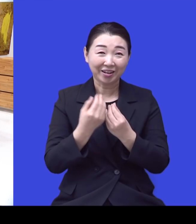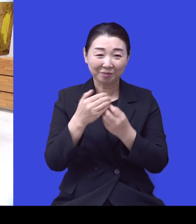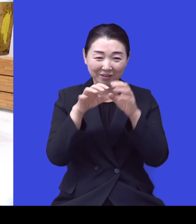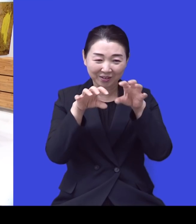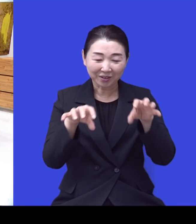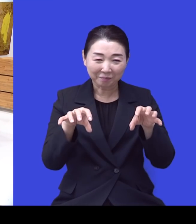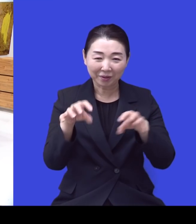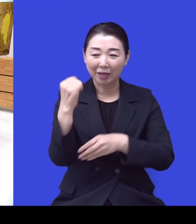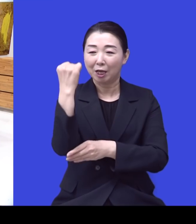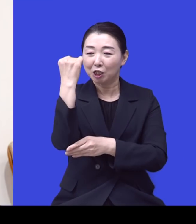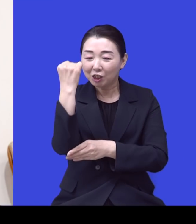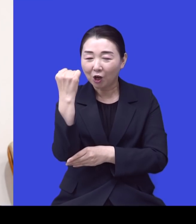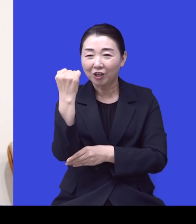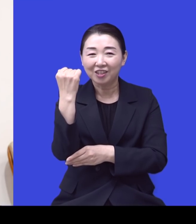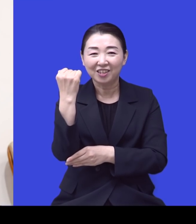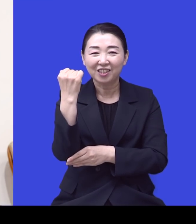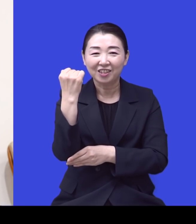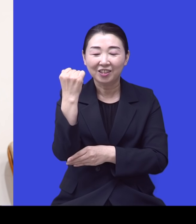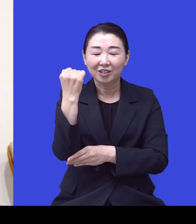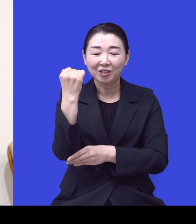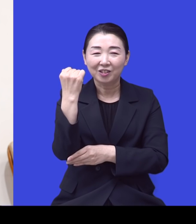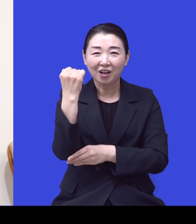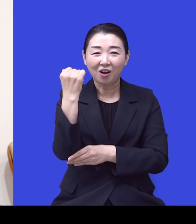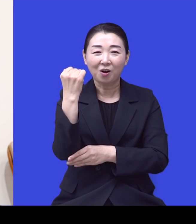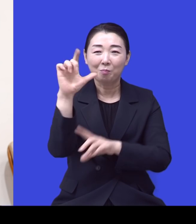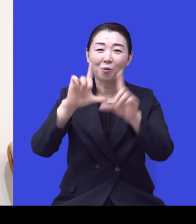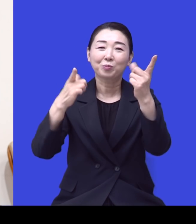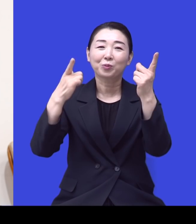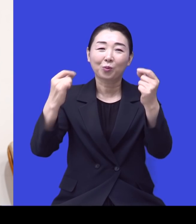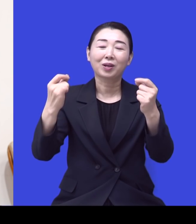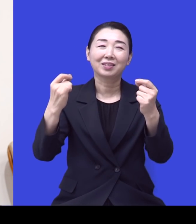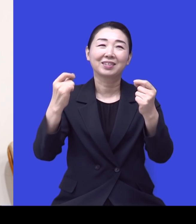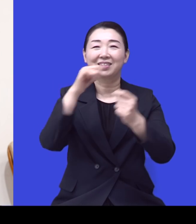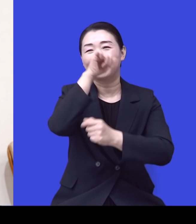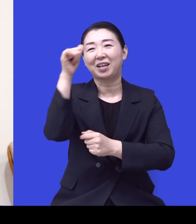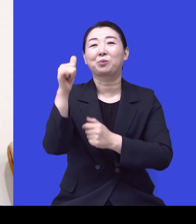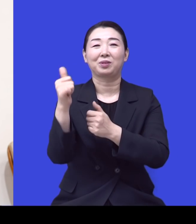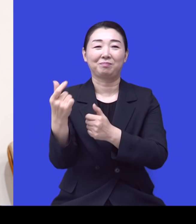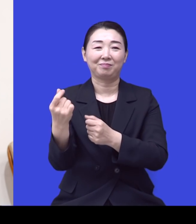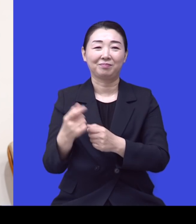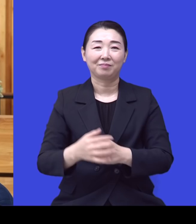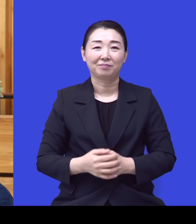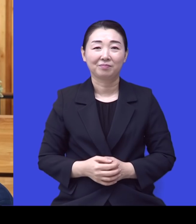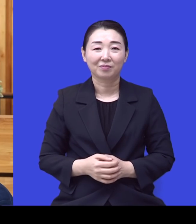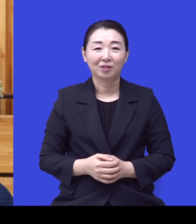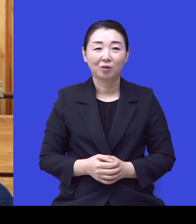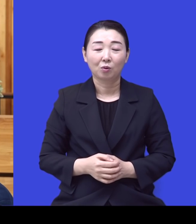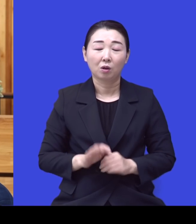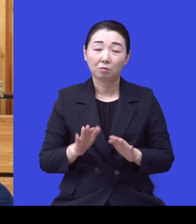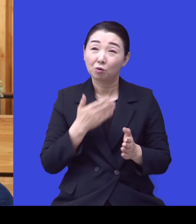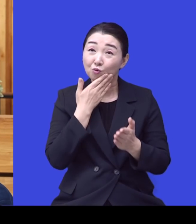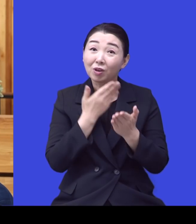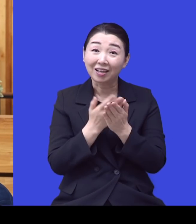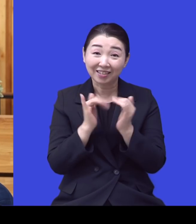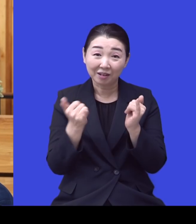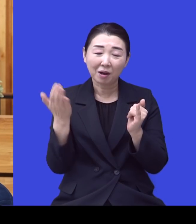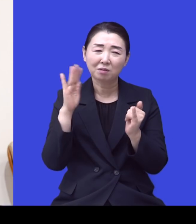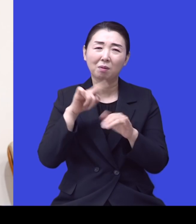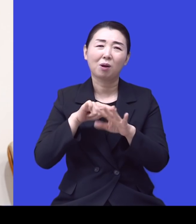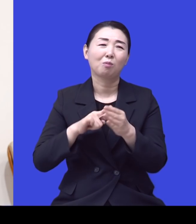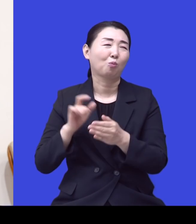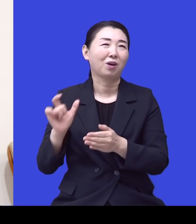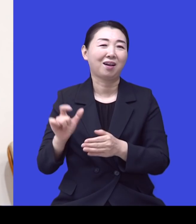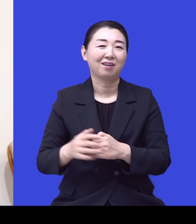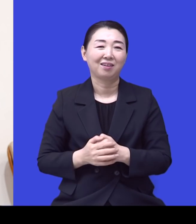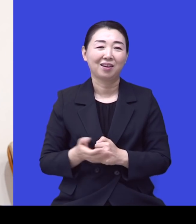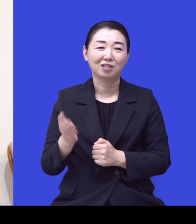장로님들이 맞아요. 있어요. 예. 네, 그런 지금 생각하면 그 참 귀하신 마음이었는데 그게 이제 너무 강하시니까. 예. 근데 어느 날 교회가 성장하기